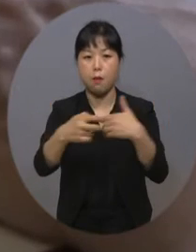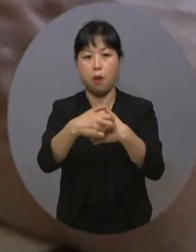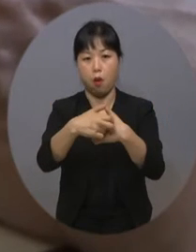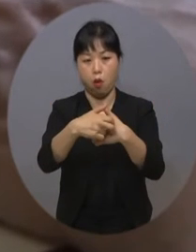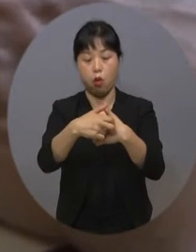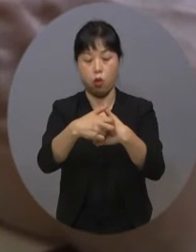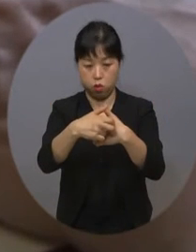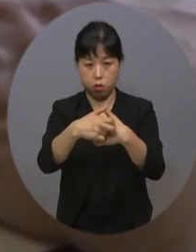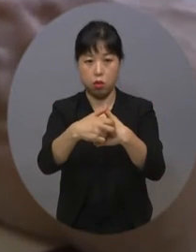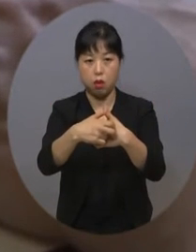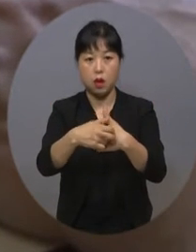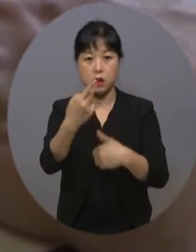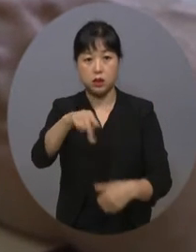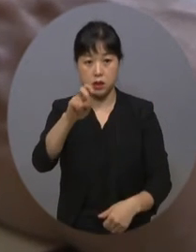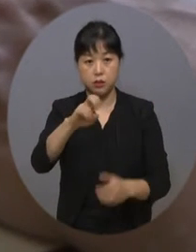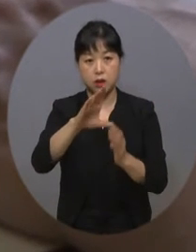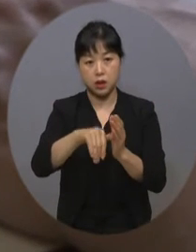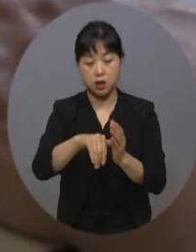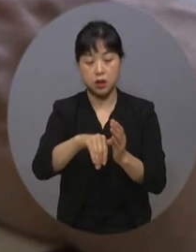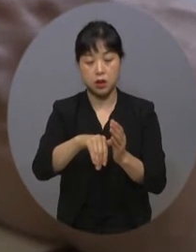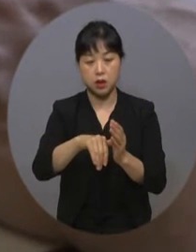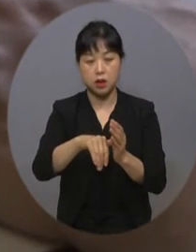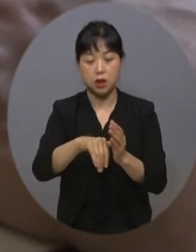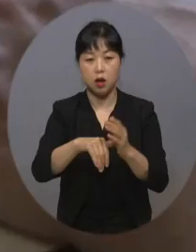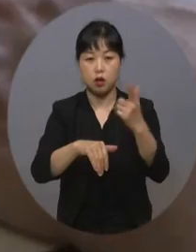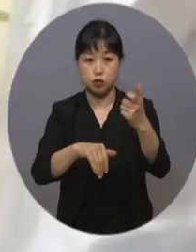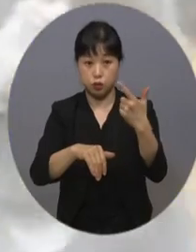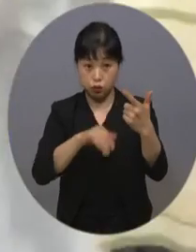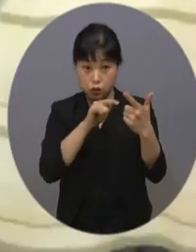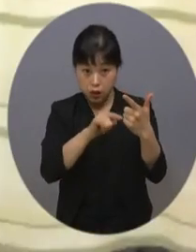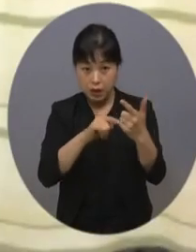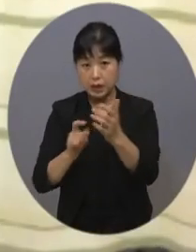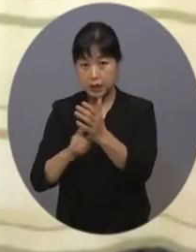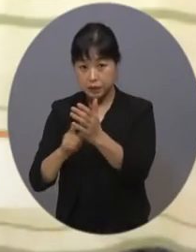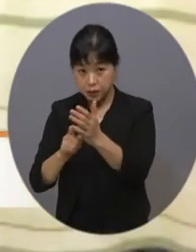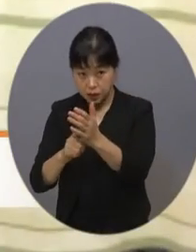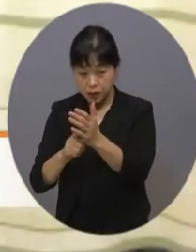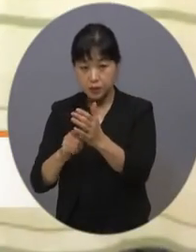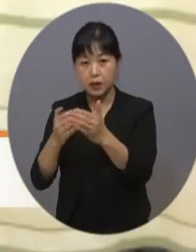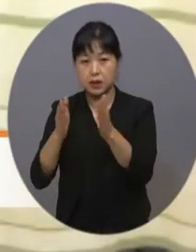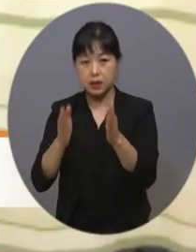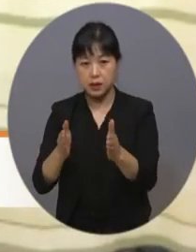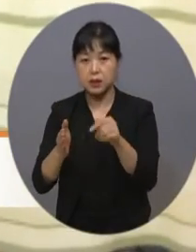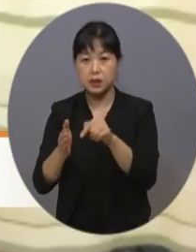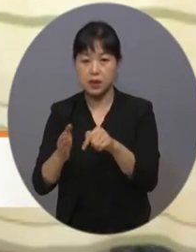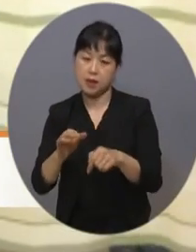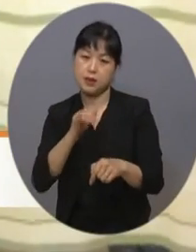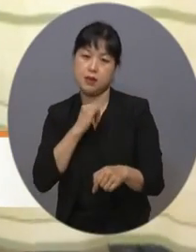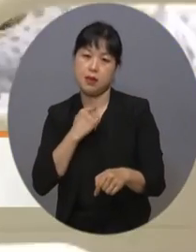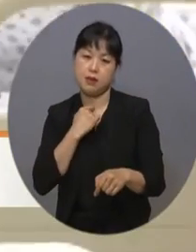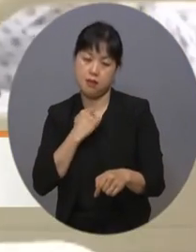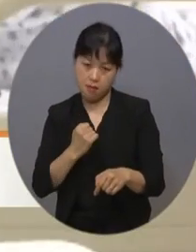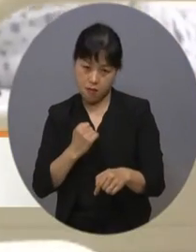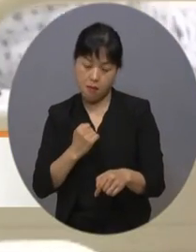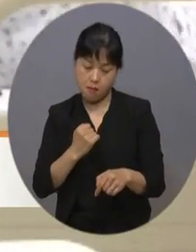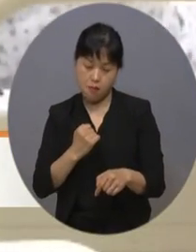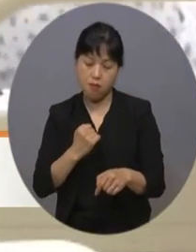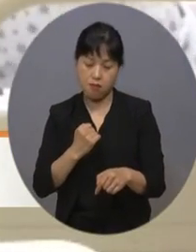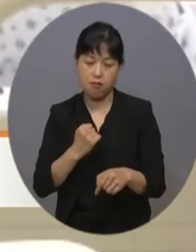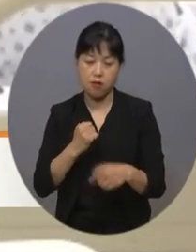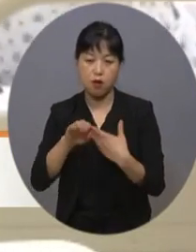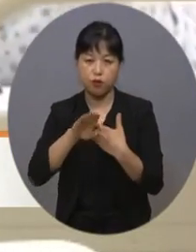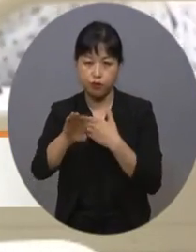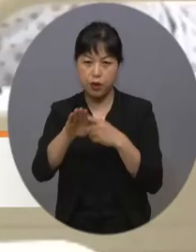66개 병원이 응급실 사후관리 사업에 참여했으며 올해 8월 기준으로는 수행 기관이 이든